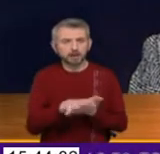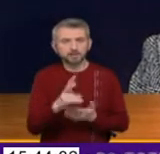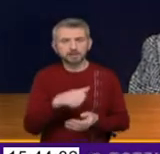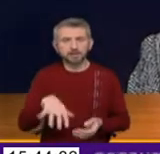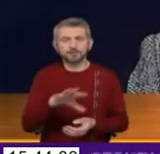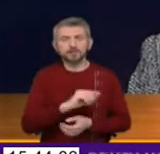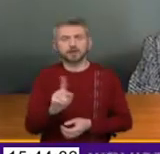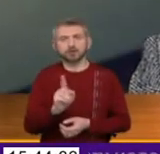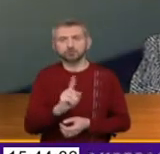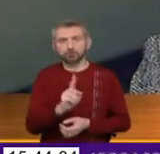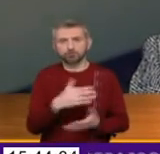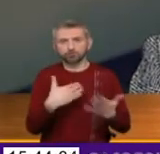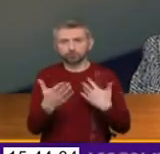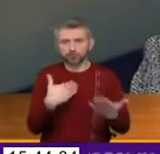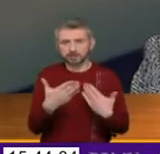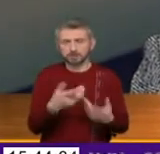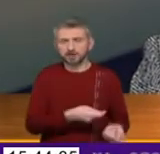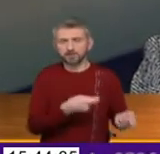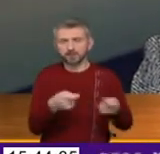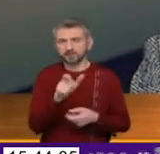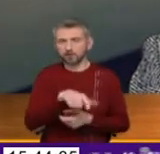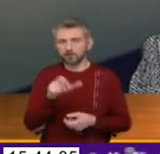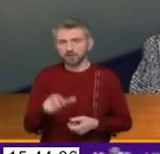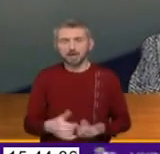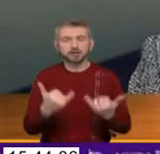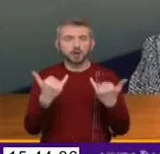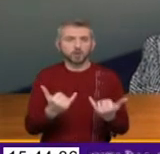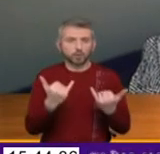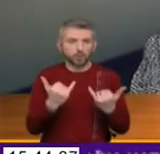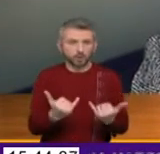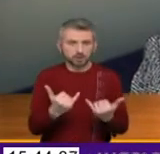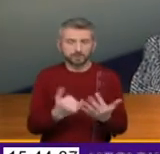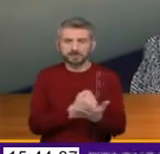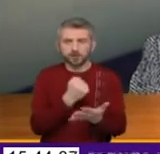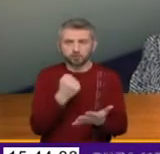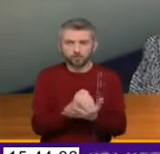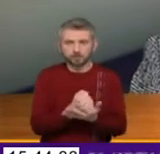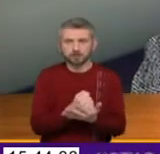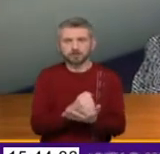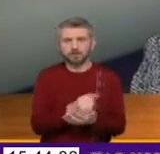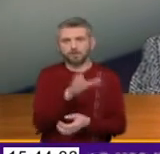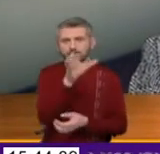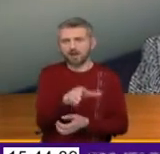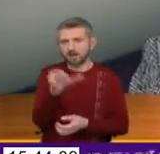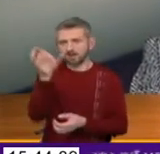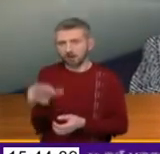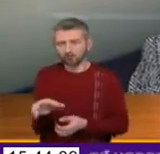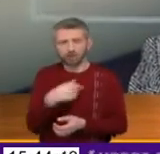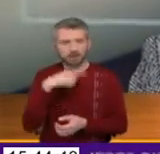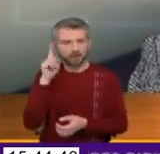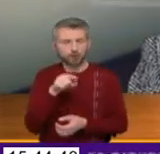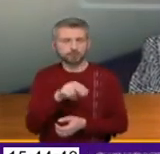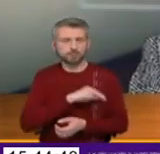все, що стосується перевезення громадян. На сьогодні встановлені вже і валідатори, і я знаю, що